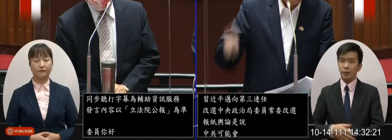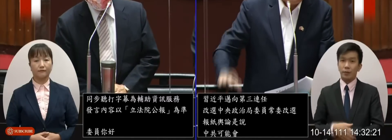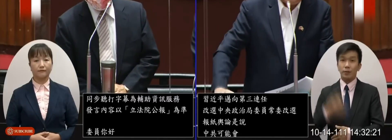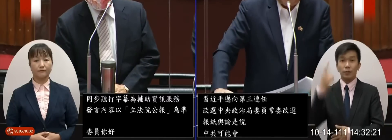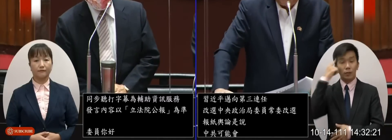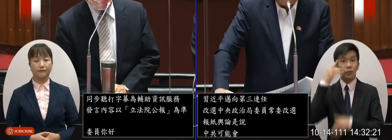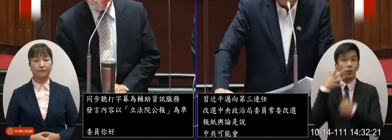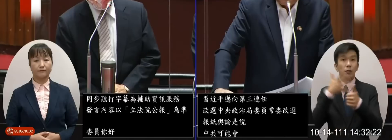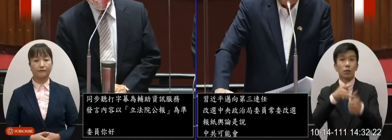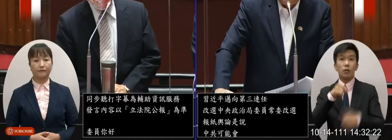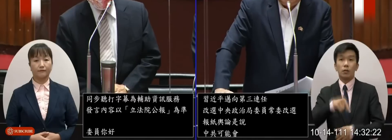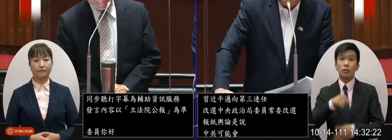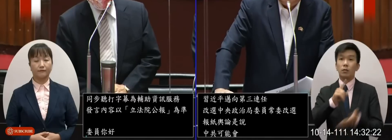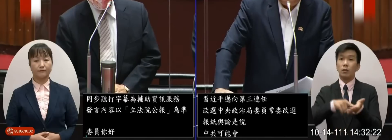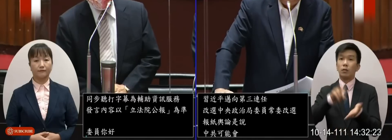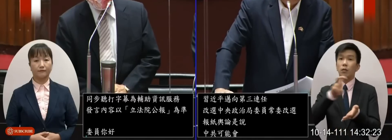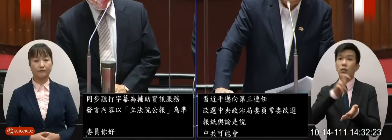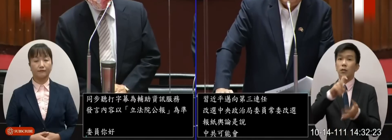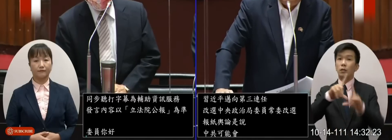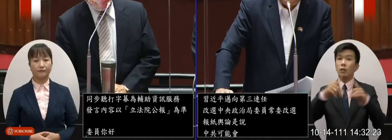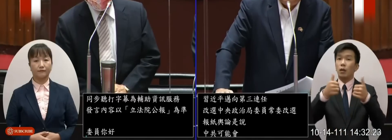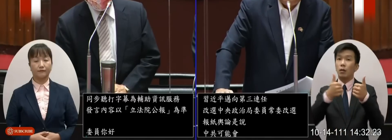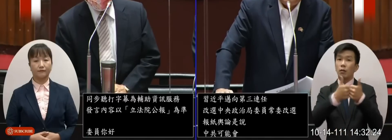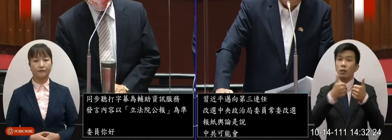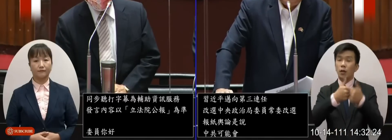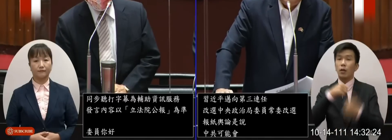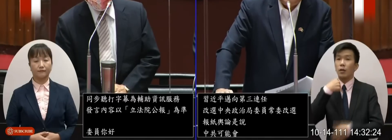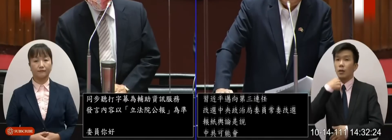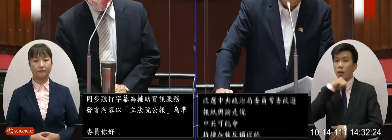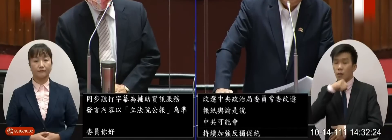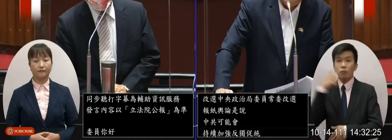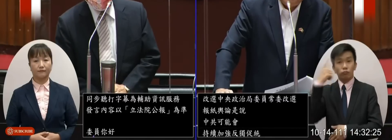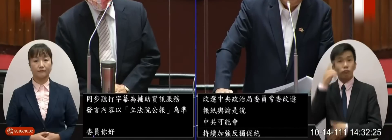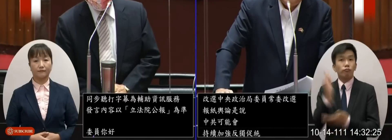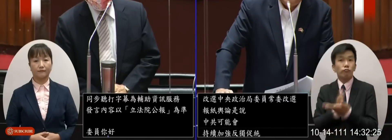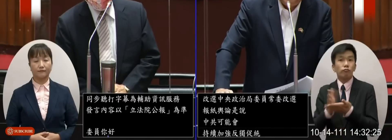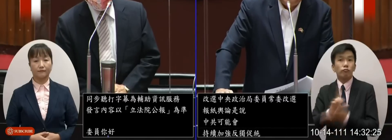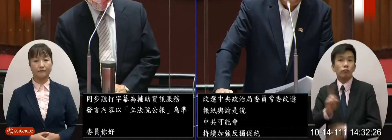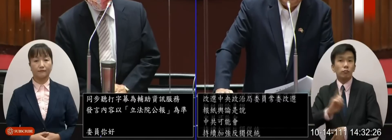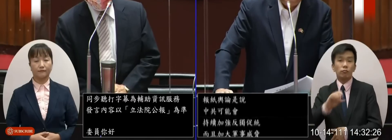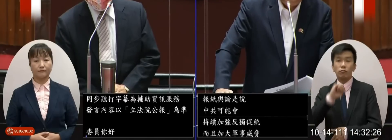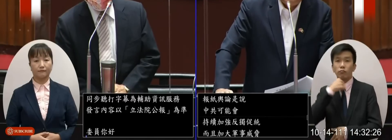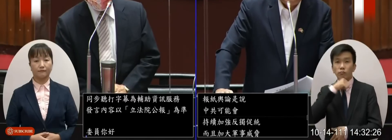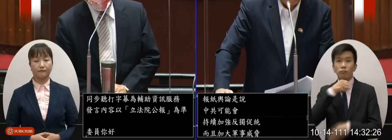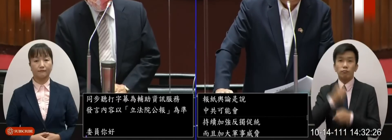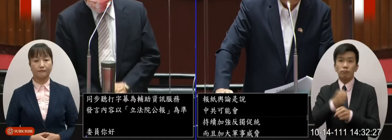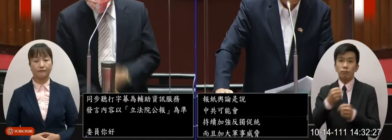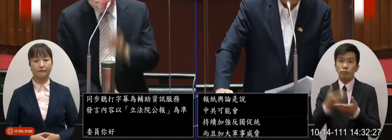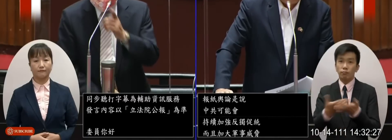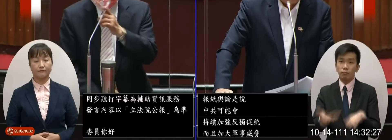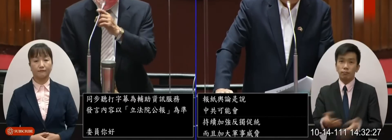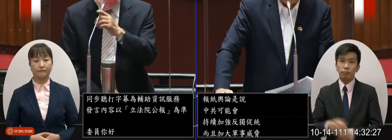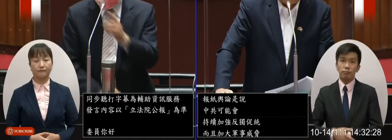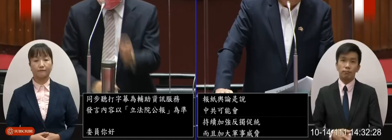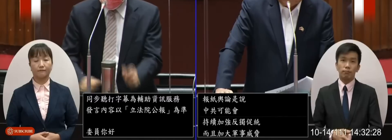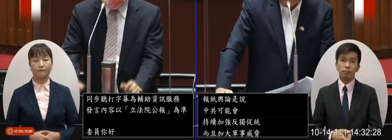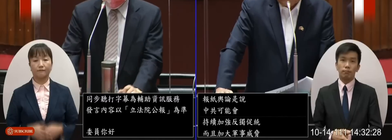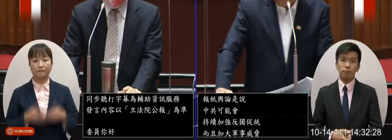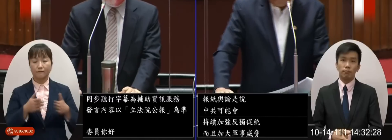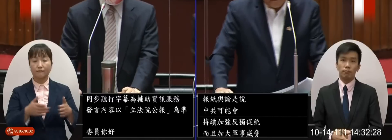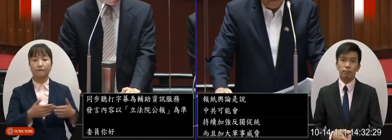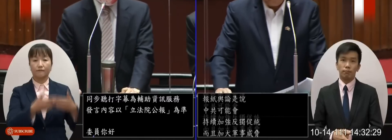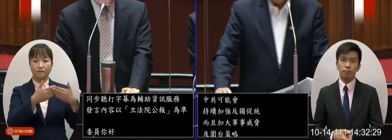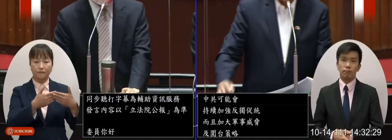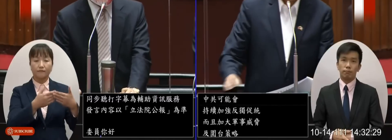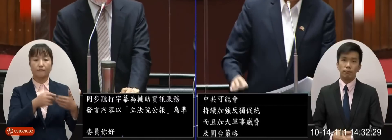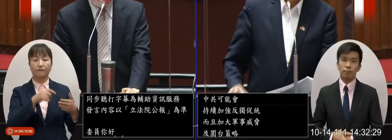这个第二十大，我们你的评估是怎么样？我们台湾应该要怎么样子去因应啊？ 对于中